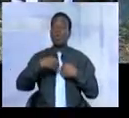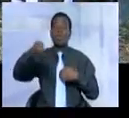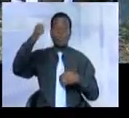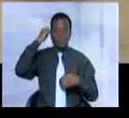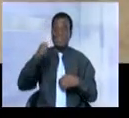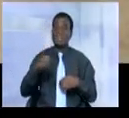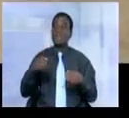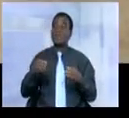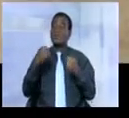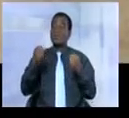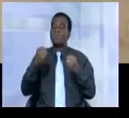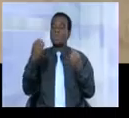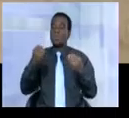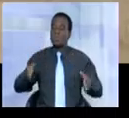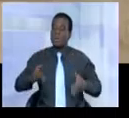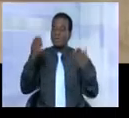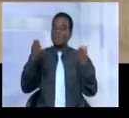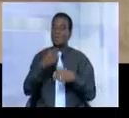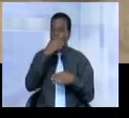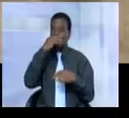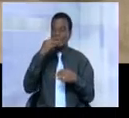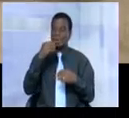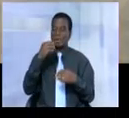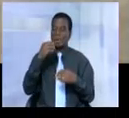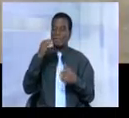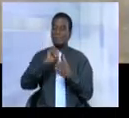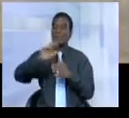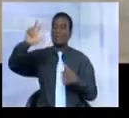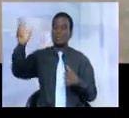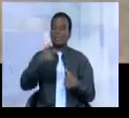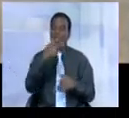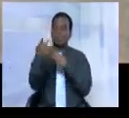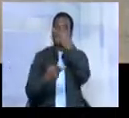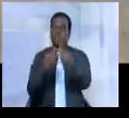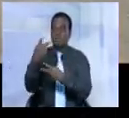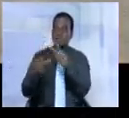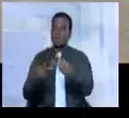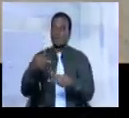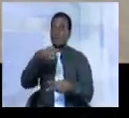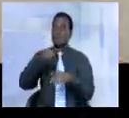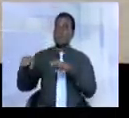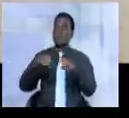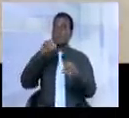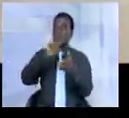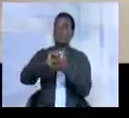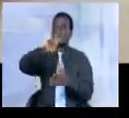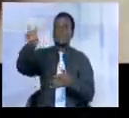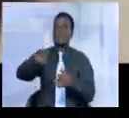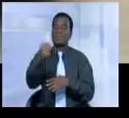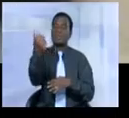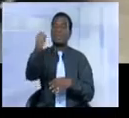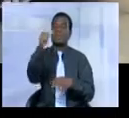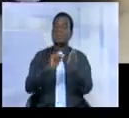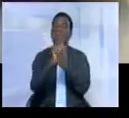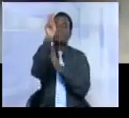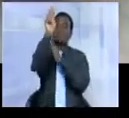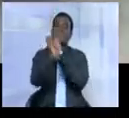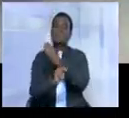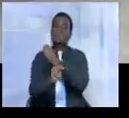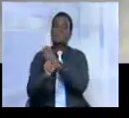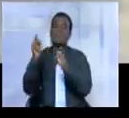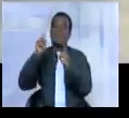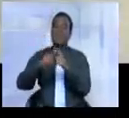de Côte d'Ivoire, Dominique Ouattara, leur marraine. C'est la troisième visite qu'elle consacre en ce vendredi 10 janvier 2014